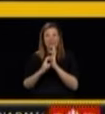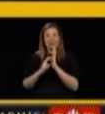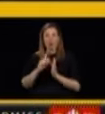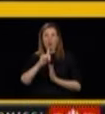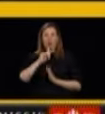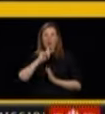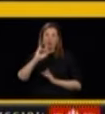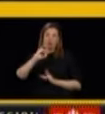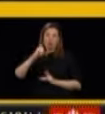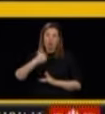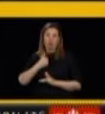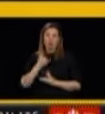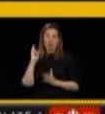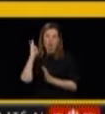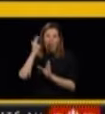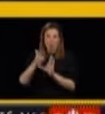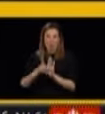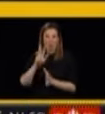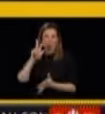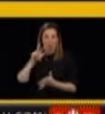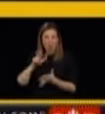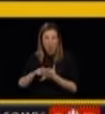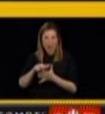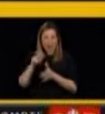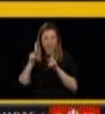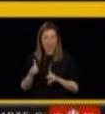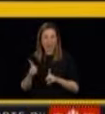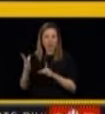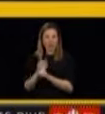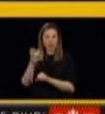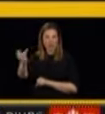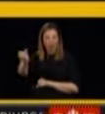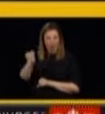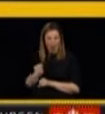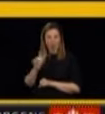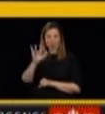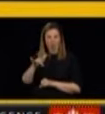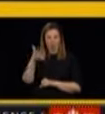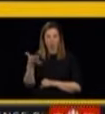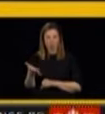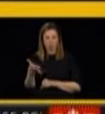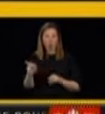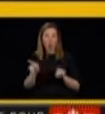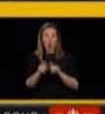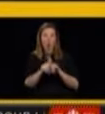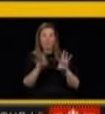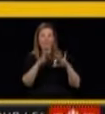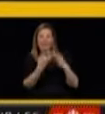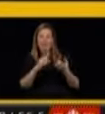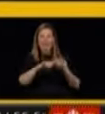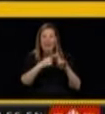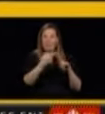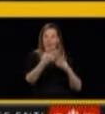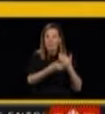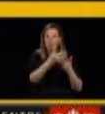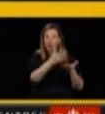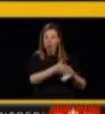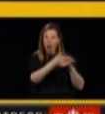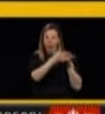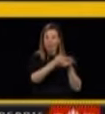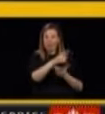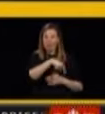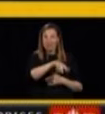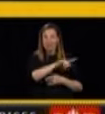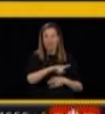chercher 3000 personnes avec Je contribue. Et les proches aidants aussi. On a ouvert cette semaine sur